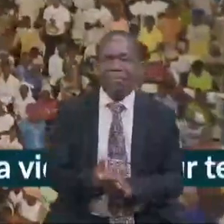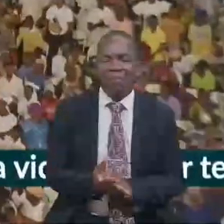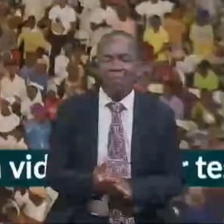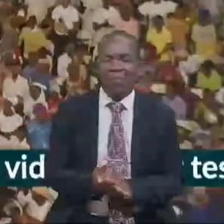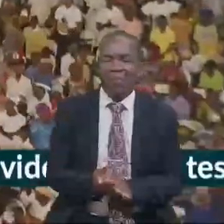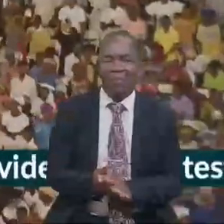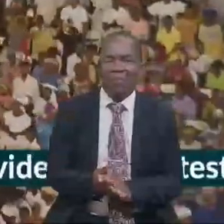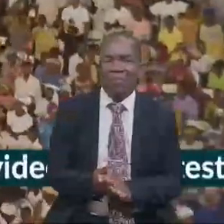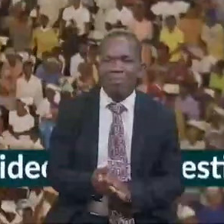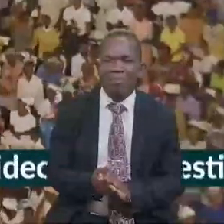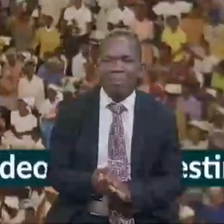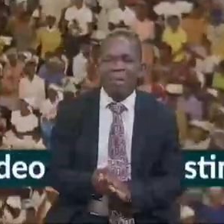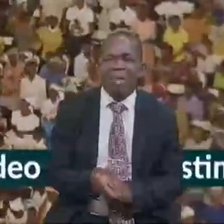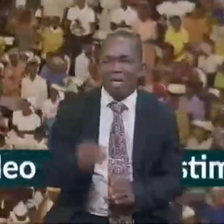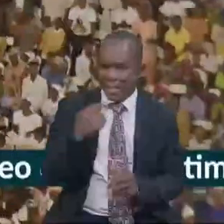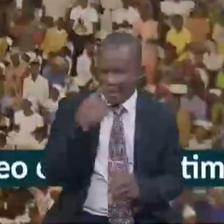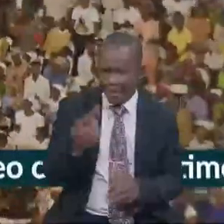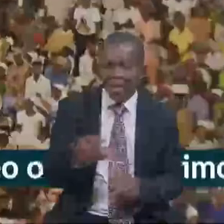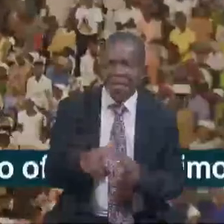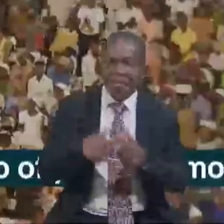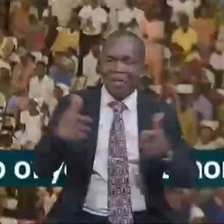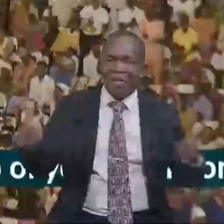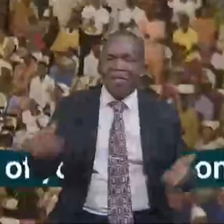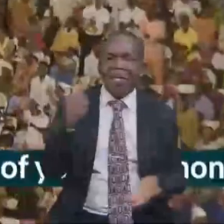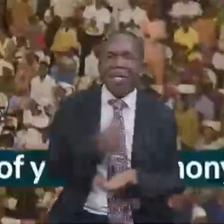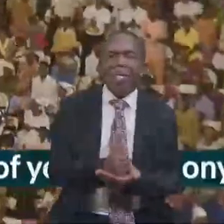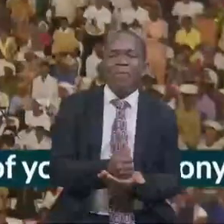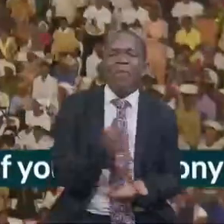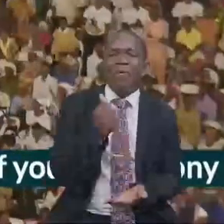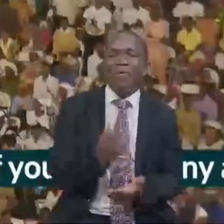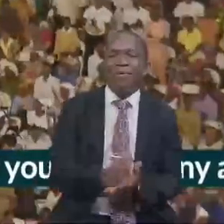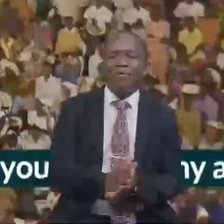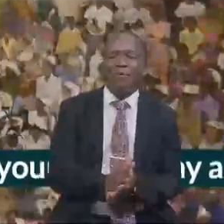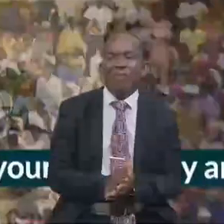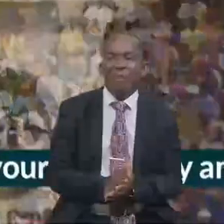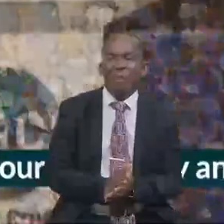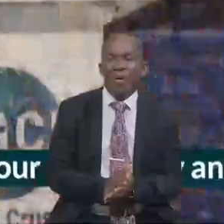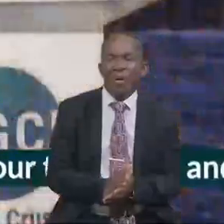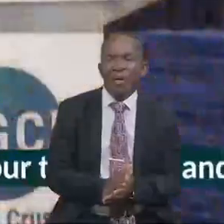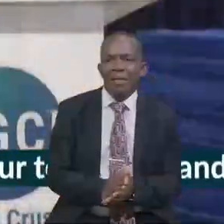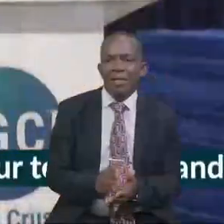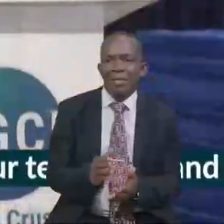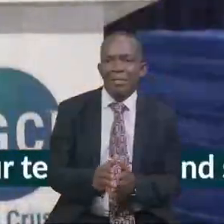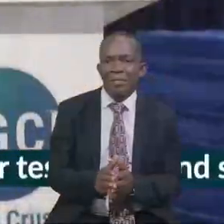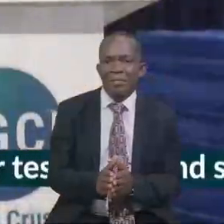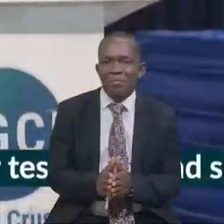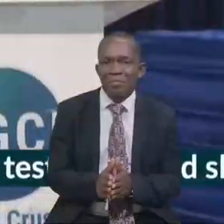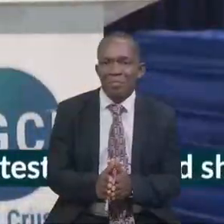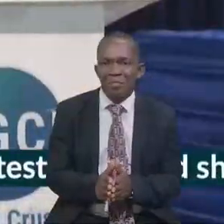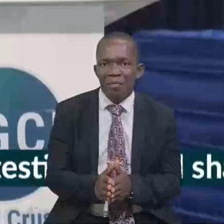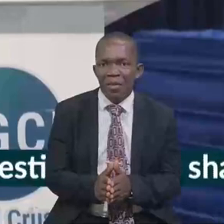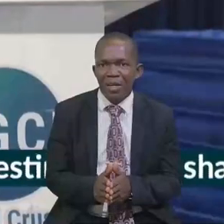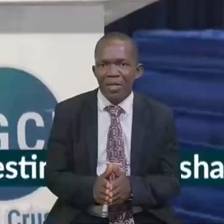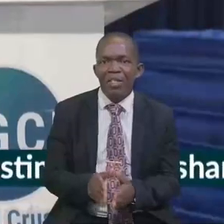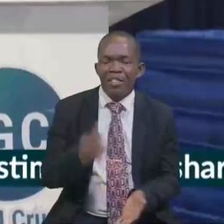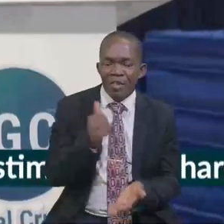Si tu vois, crie amen. Ton amen va attirer ton miracle. J'ai dit, ton amen